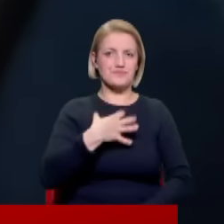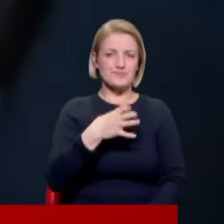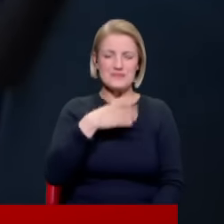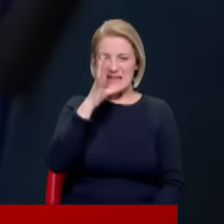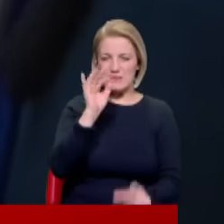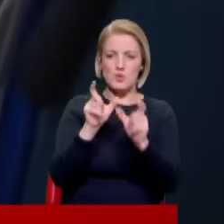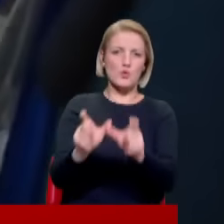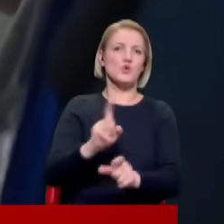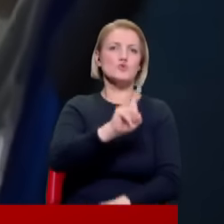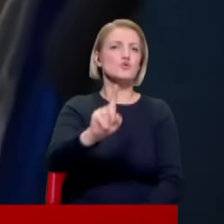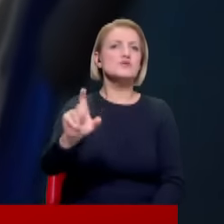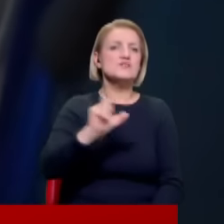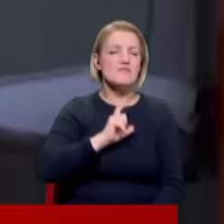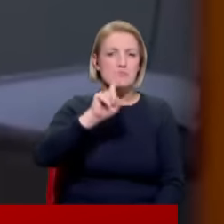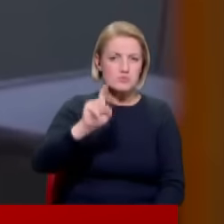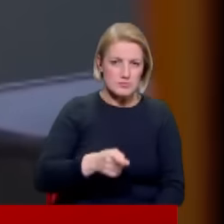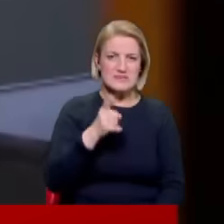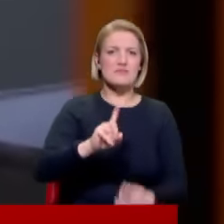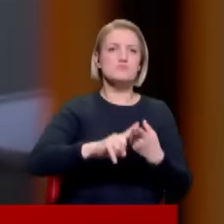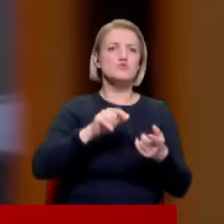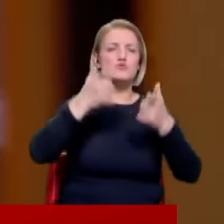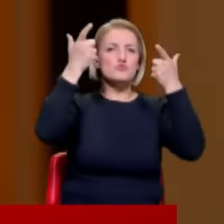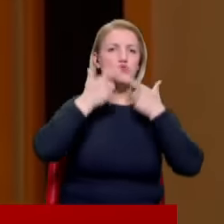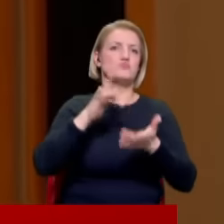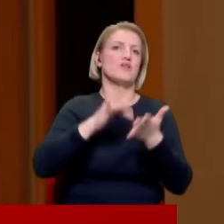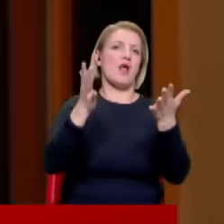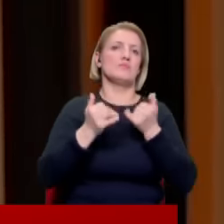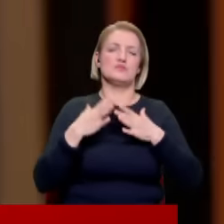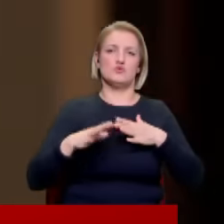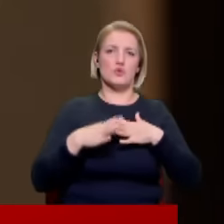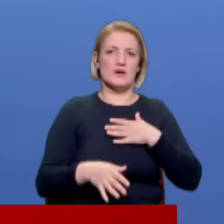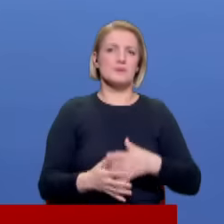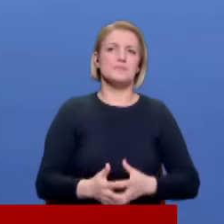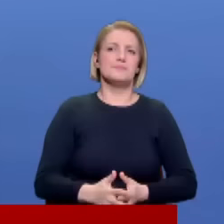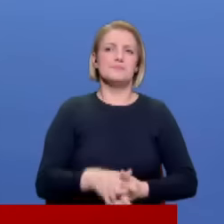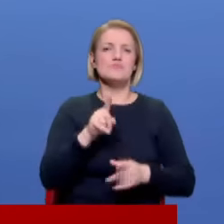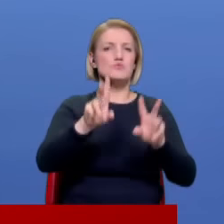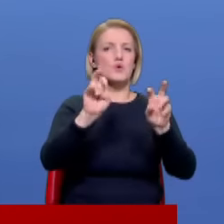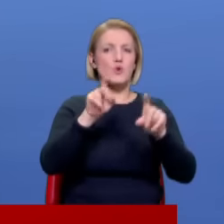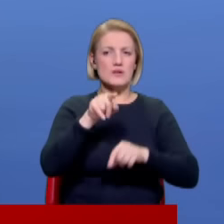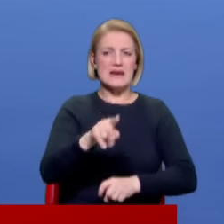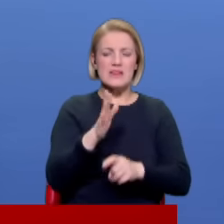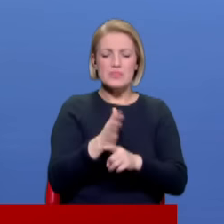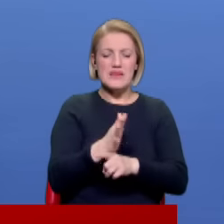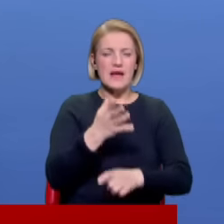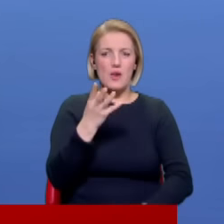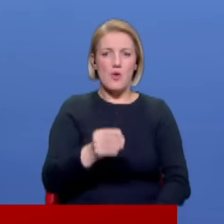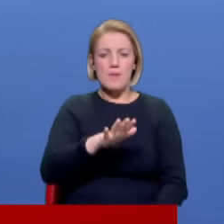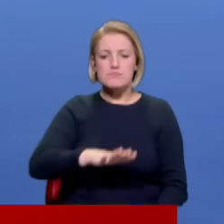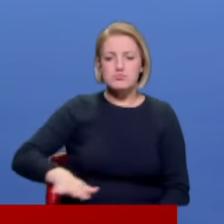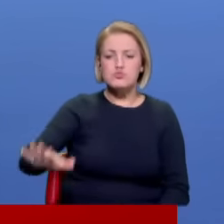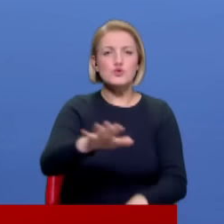sahiplerini kim koruyor sorusunun yanıtını bulmasını ve tüm sorumluların cezalandırılmasını istiyorlar. Bu konulara neden olan